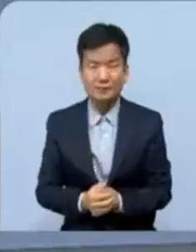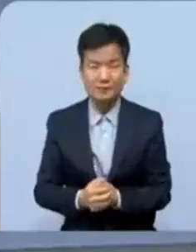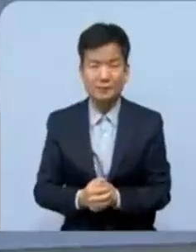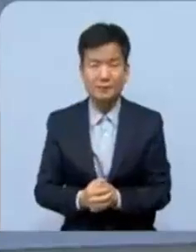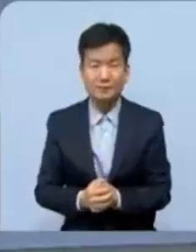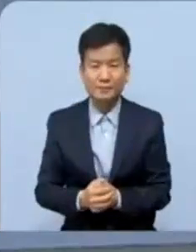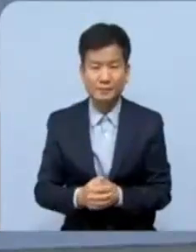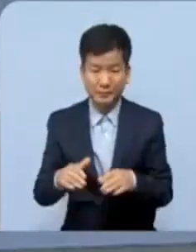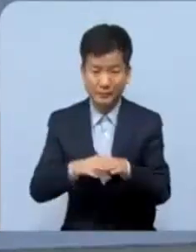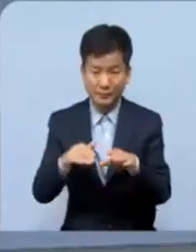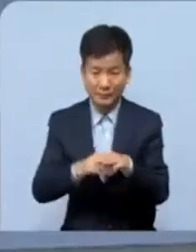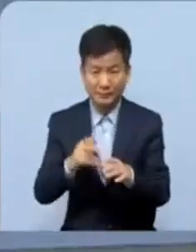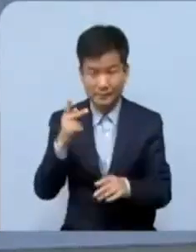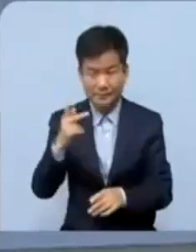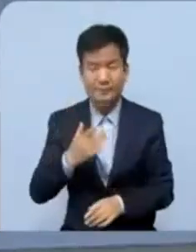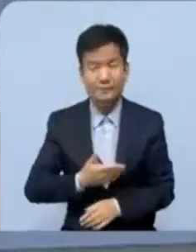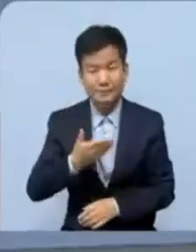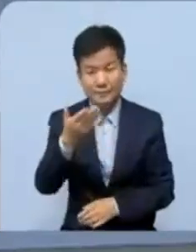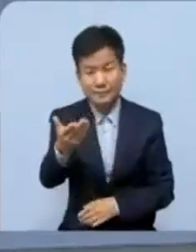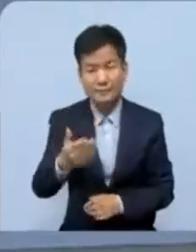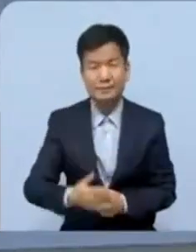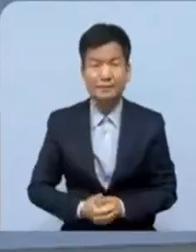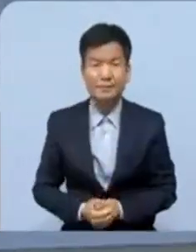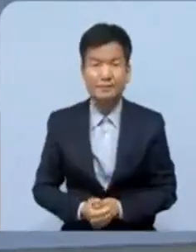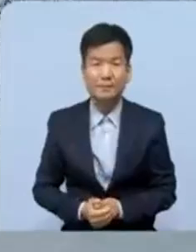계속해서 이정훈 기자입니다